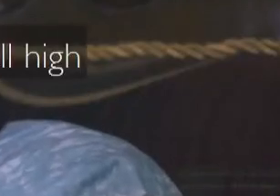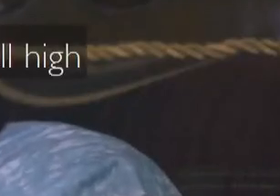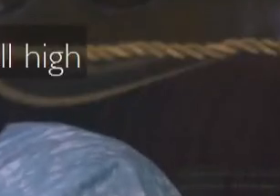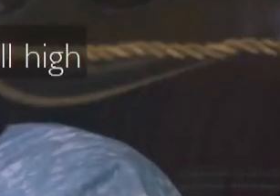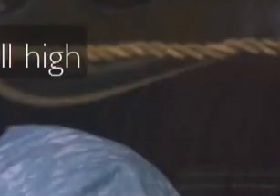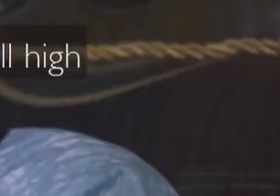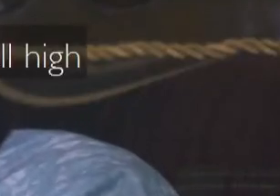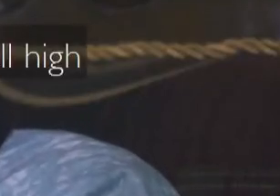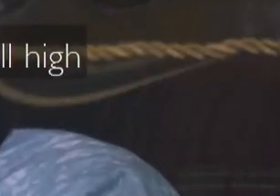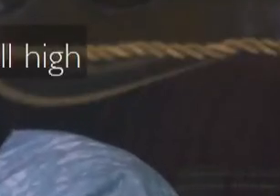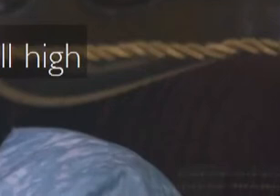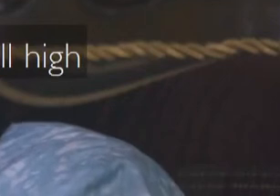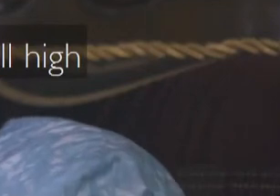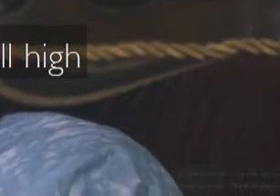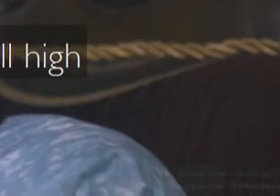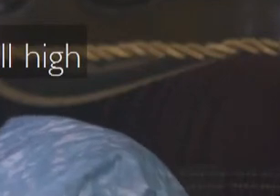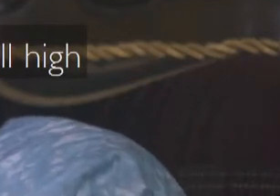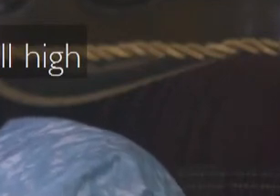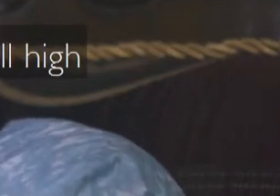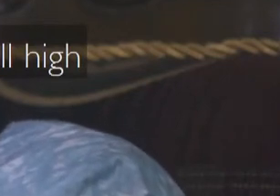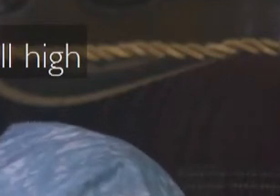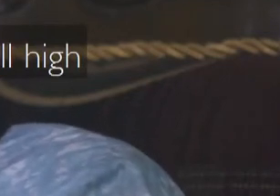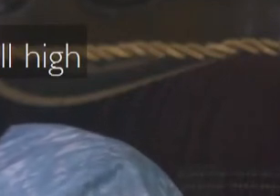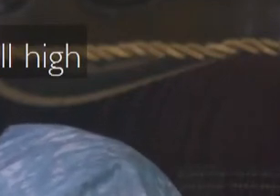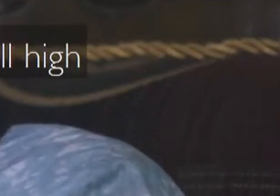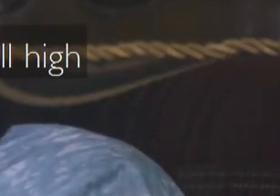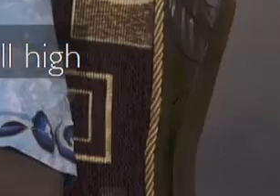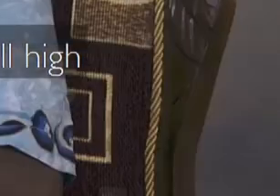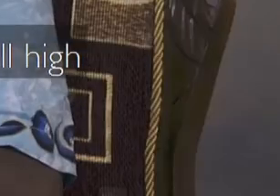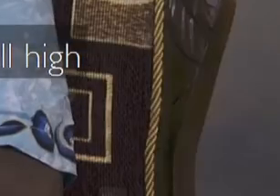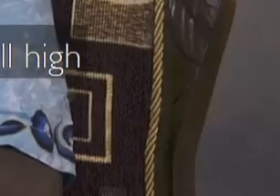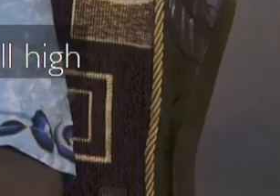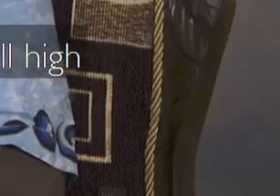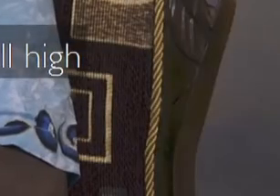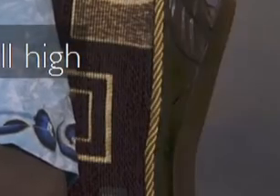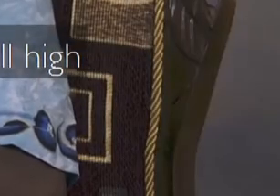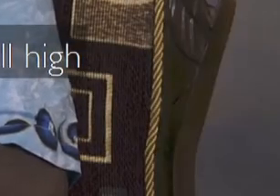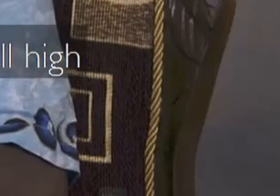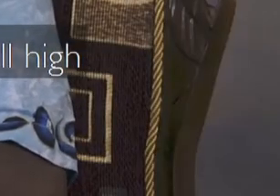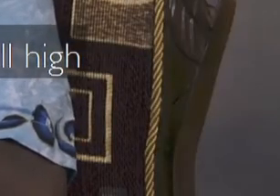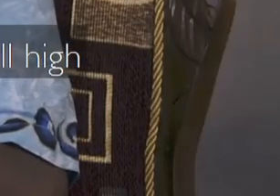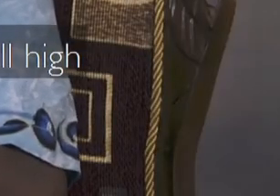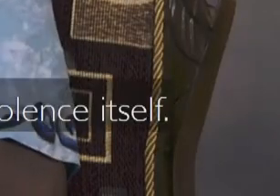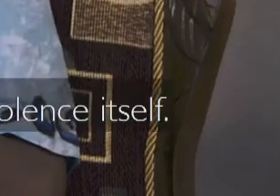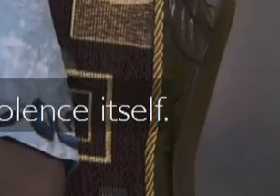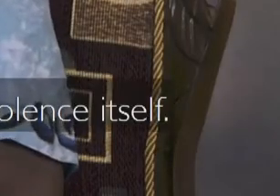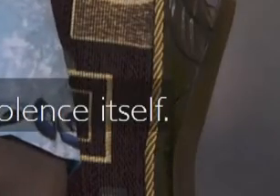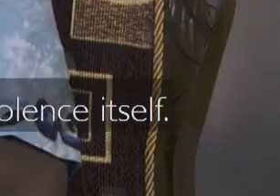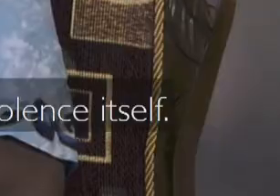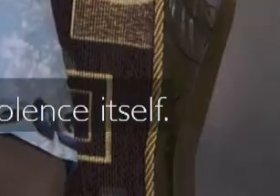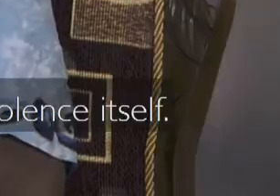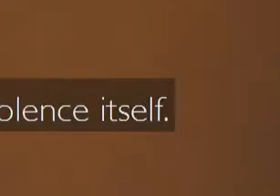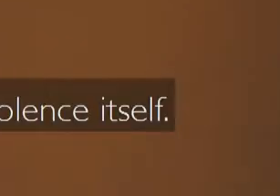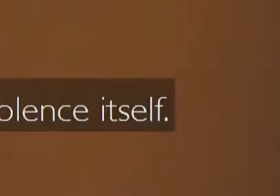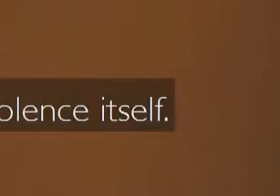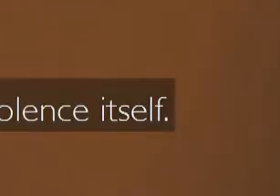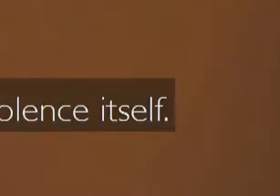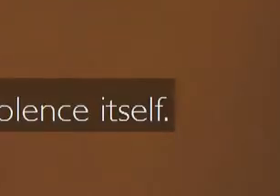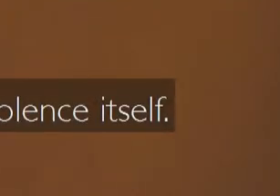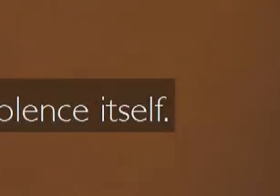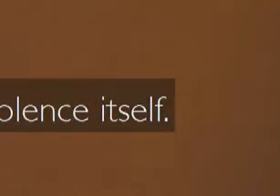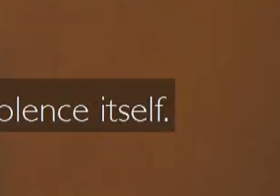Pendapat saya, kekerasan berbasis gender masih tinggi di Indonesia maupun di Papua. Yang pertama